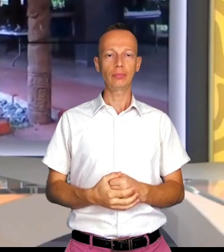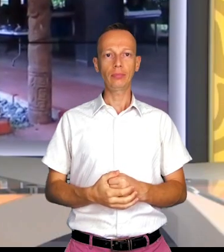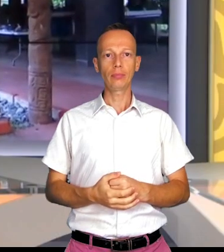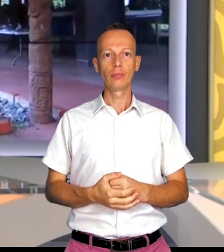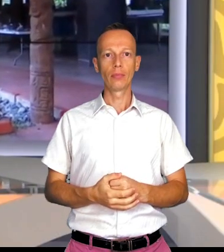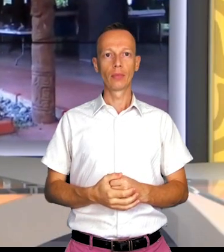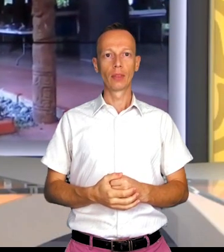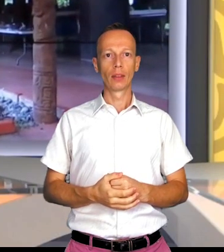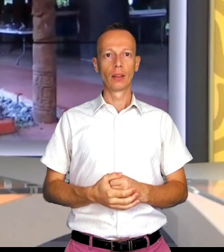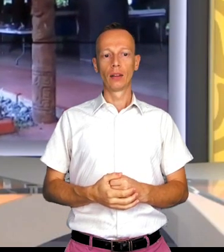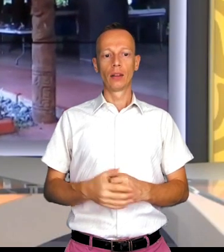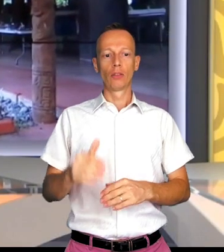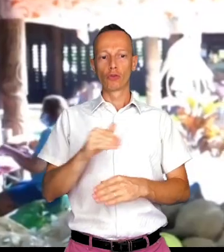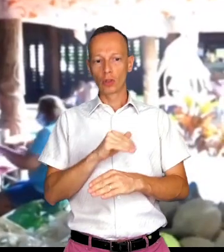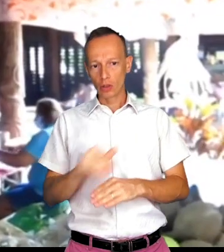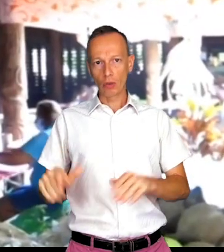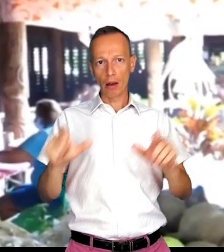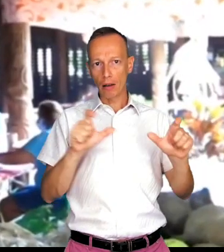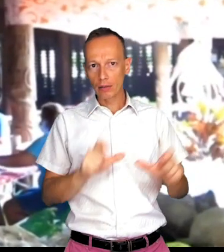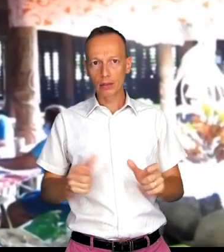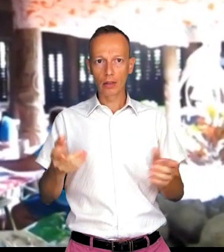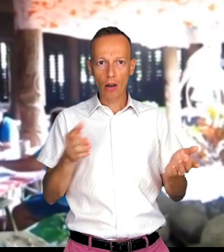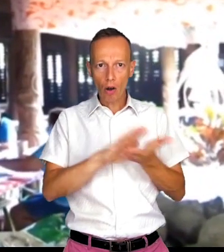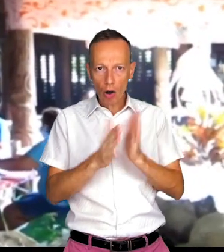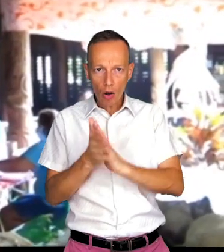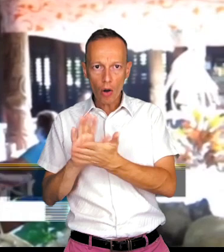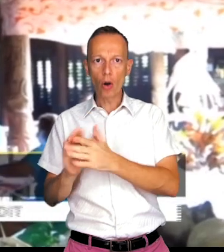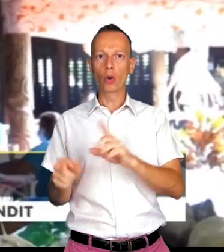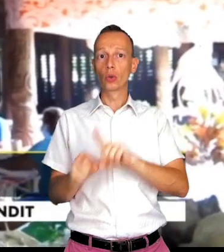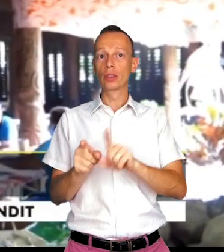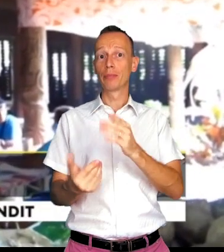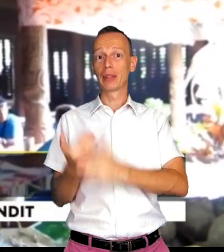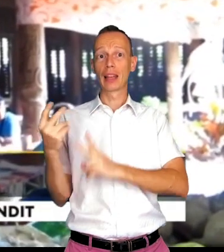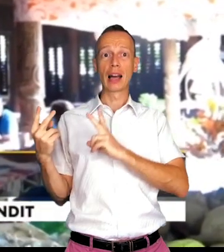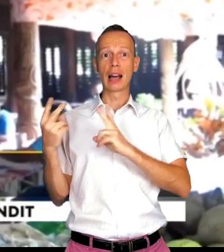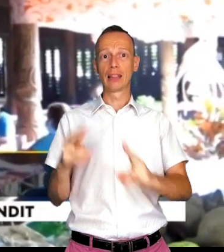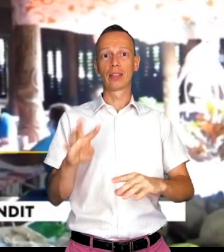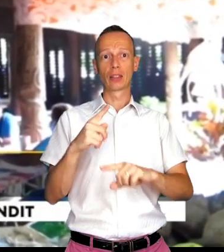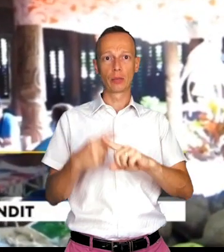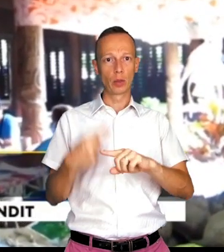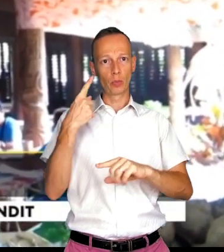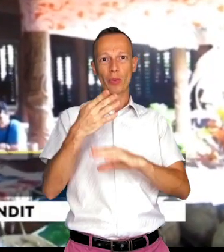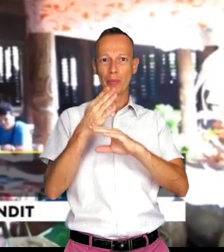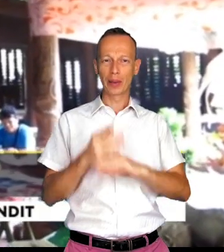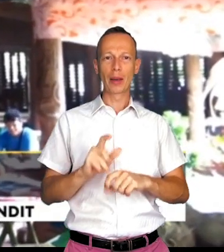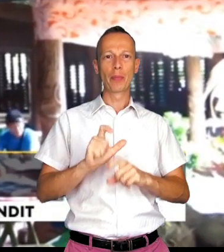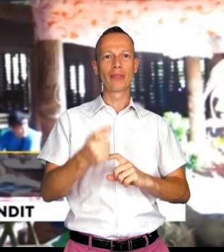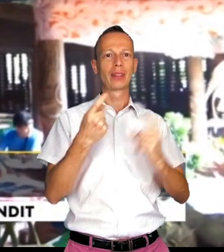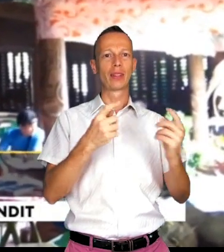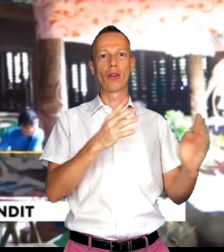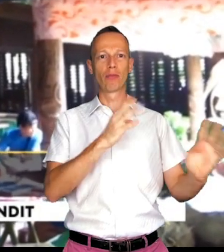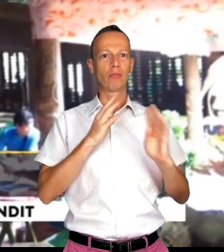correspondante Marie Kivrois. Je faisais le rangement tous les soins. Le matin, je suis venue à 4h30 pour